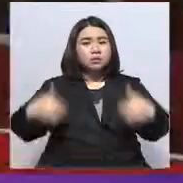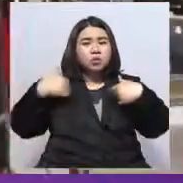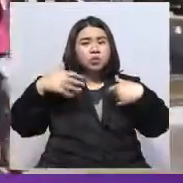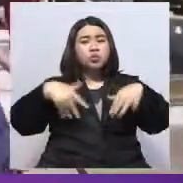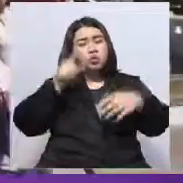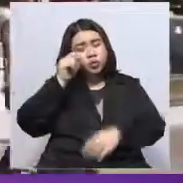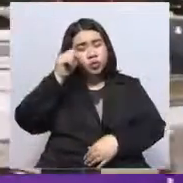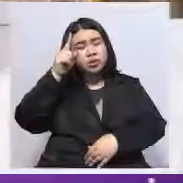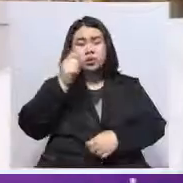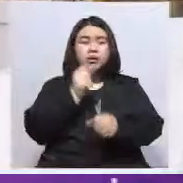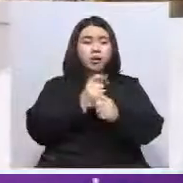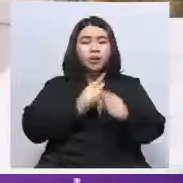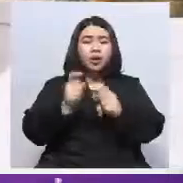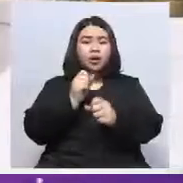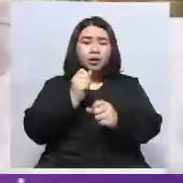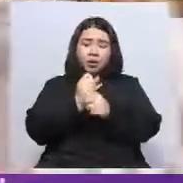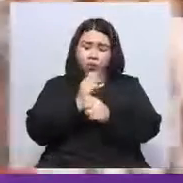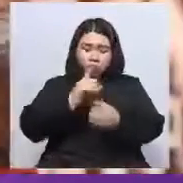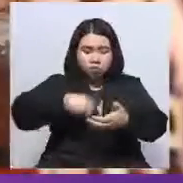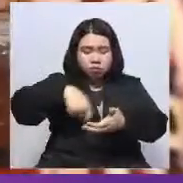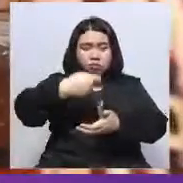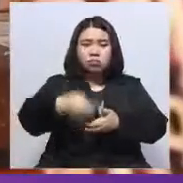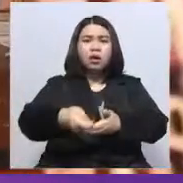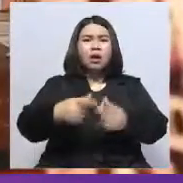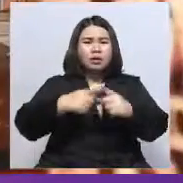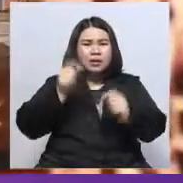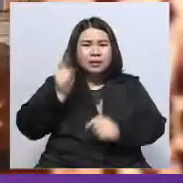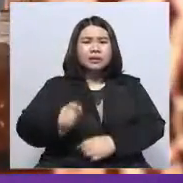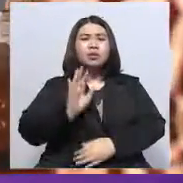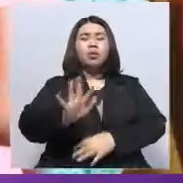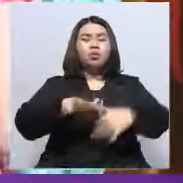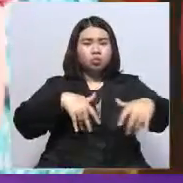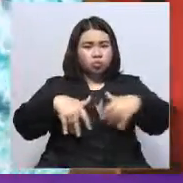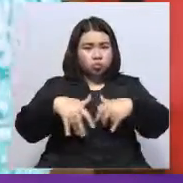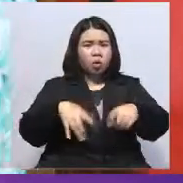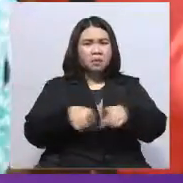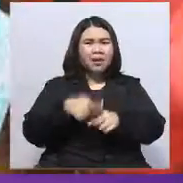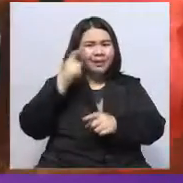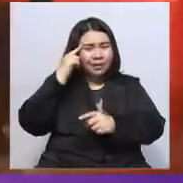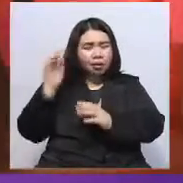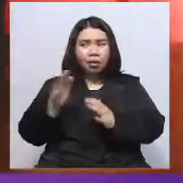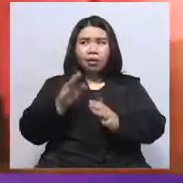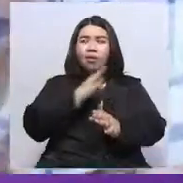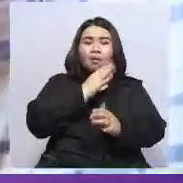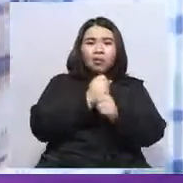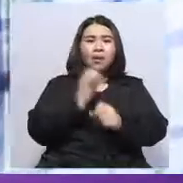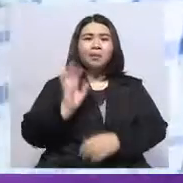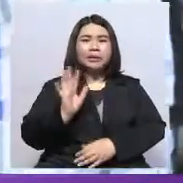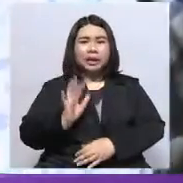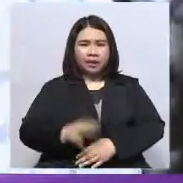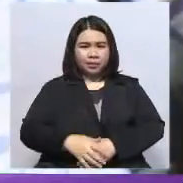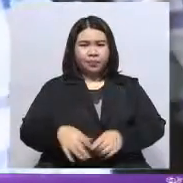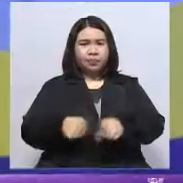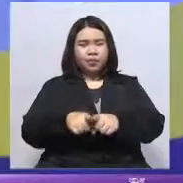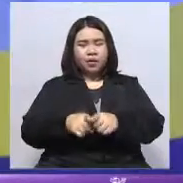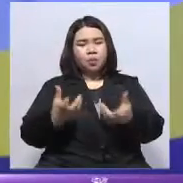ตื่นนอนในการเข้าใส่บาตรนี่ก็เป็นความจริงแท้ของชุมชนคนเดินทางมาตั้งไกลเพียงเพื่อจะเอาของหยิบจากโต๊ะวางเ